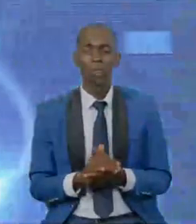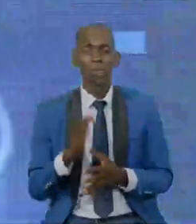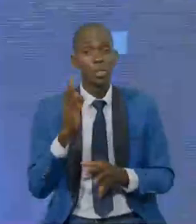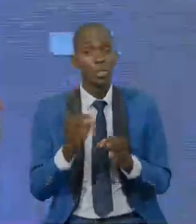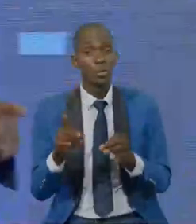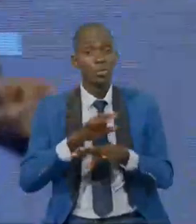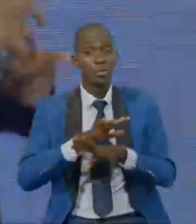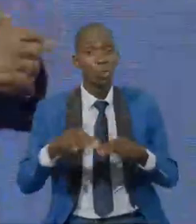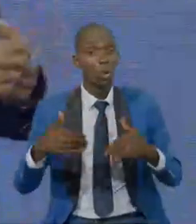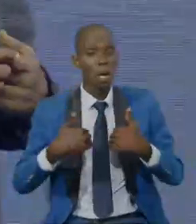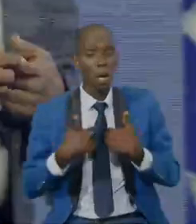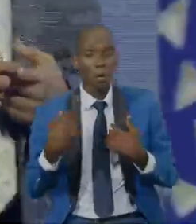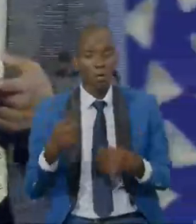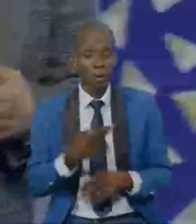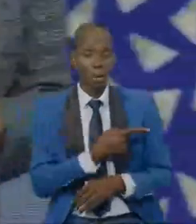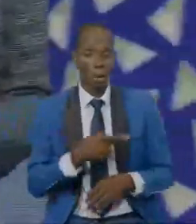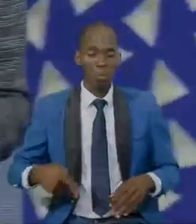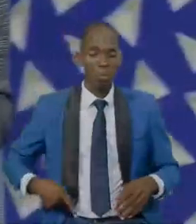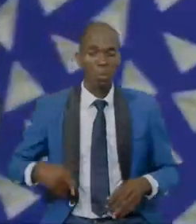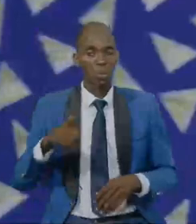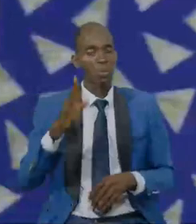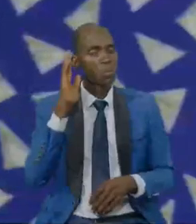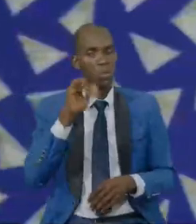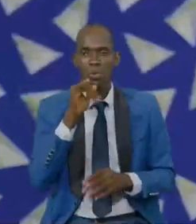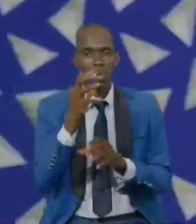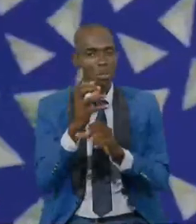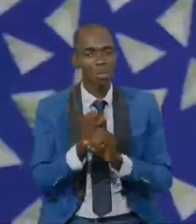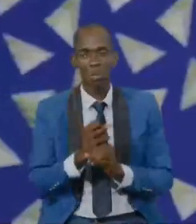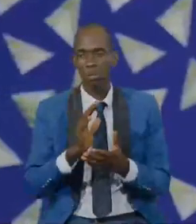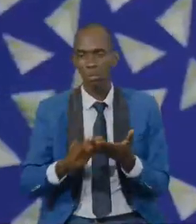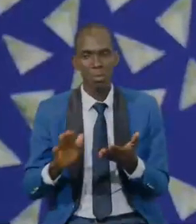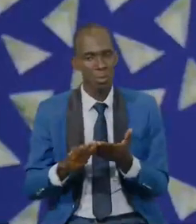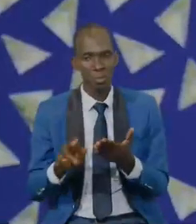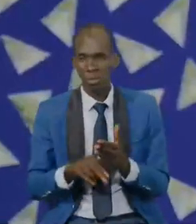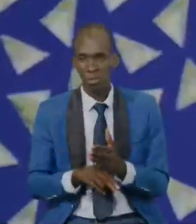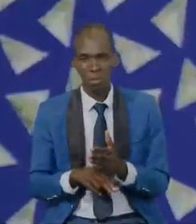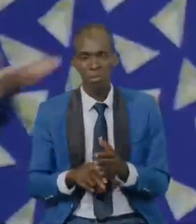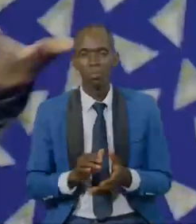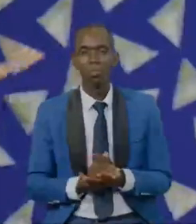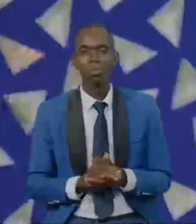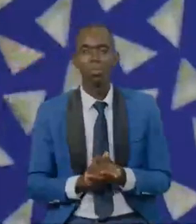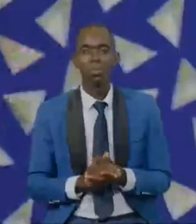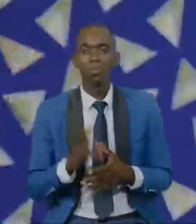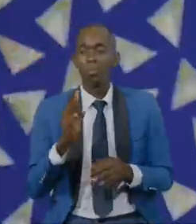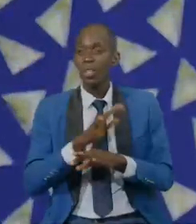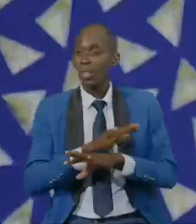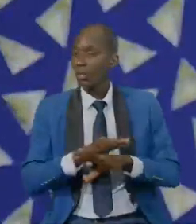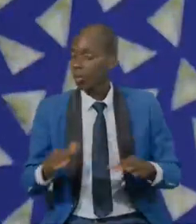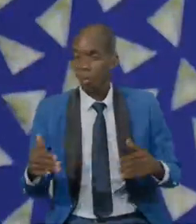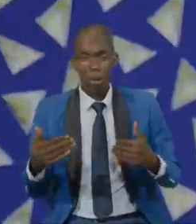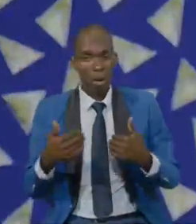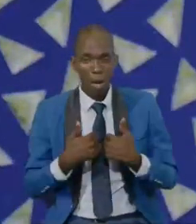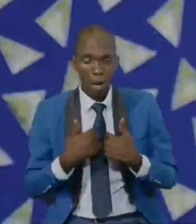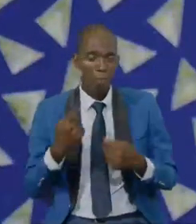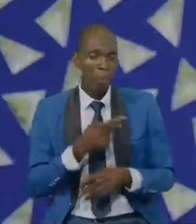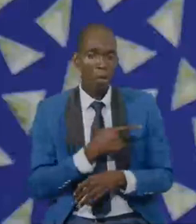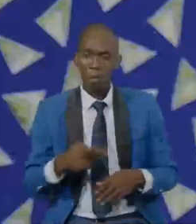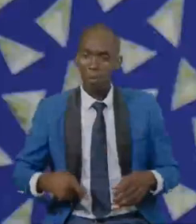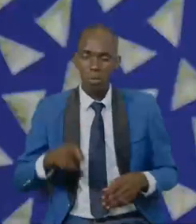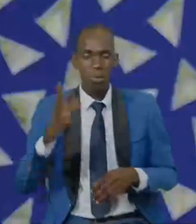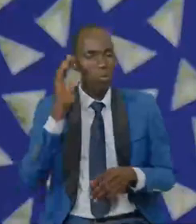The prince, you will not have the forgiveness. Si tu n'as pas le prince, tu n'auras pas de pardon. The prince, you will not have